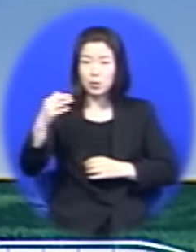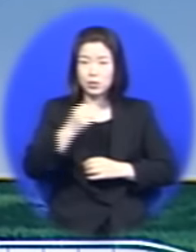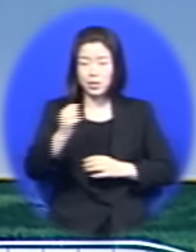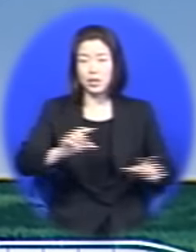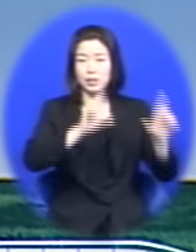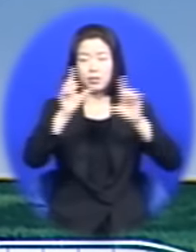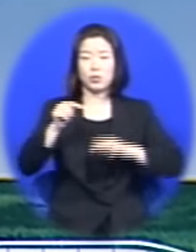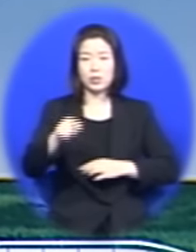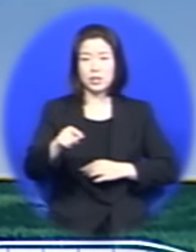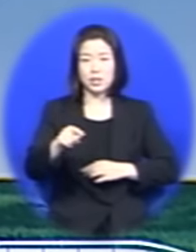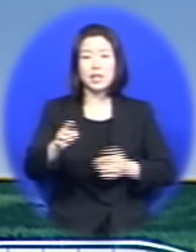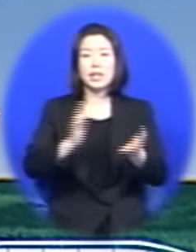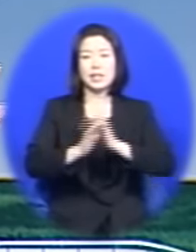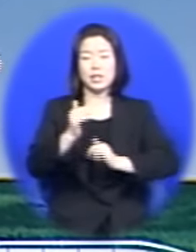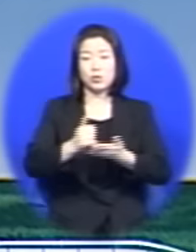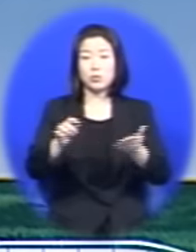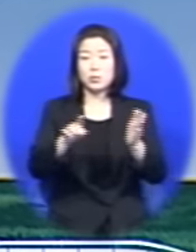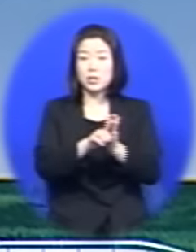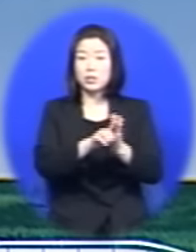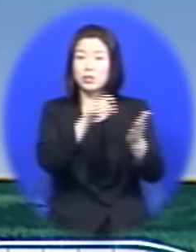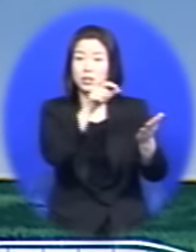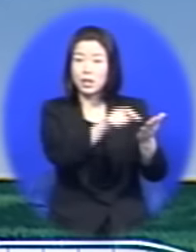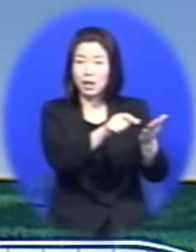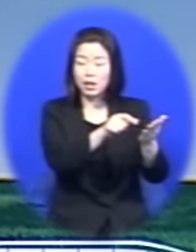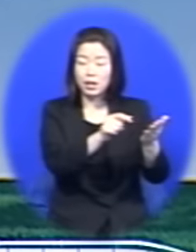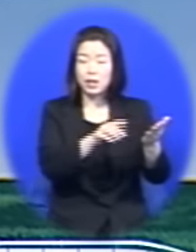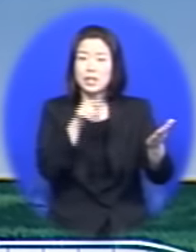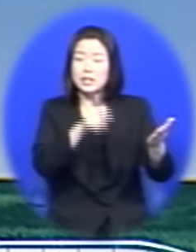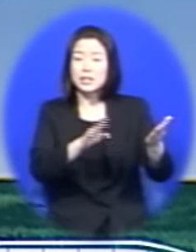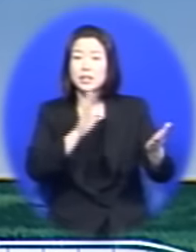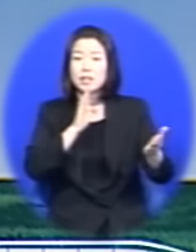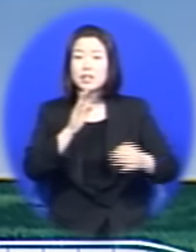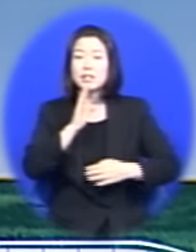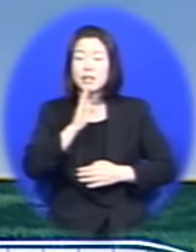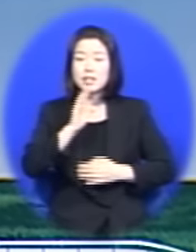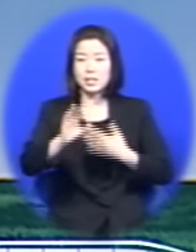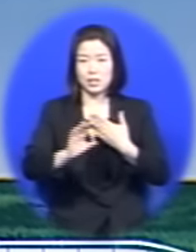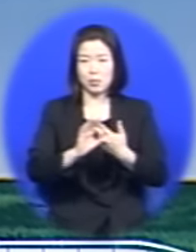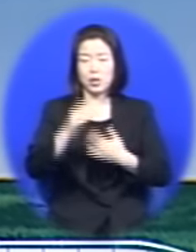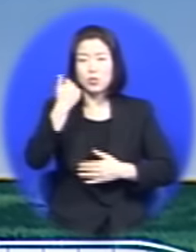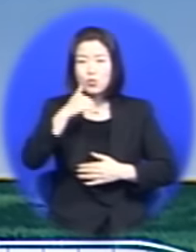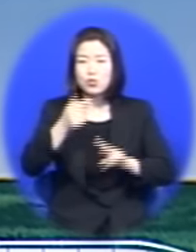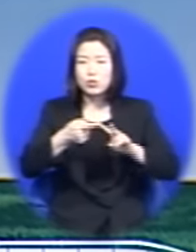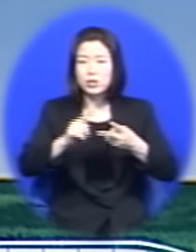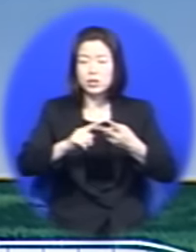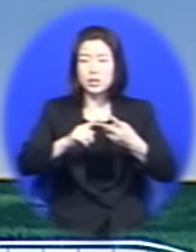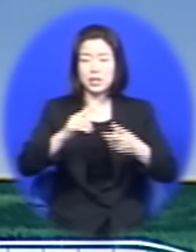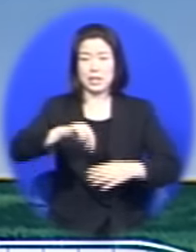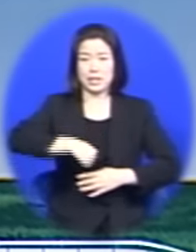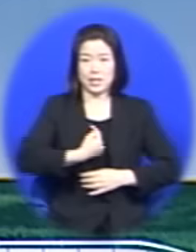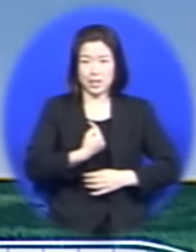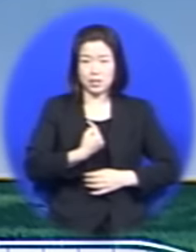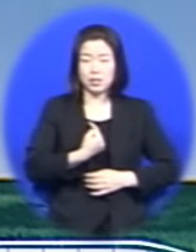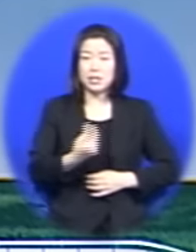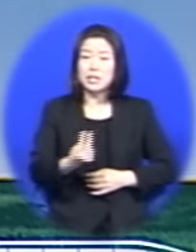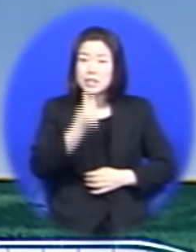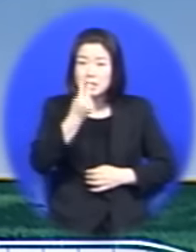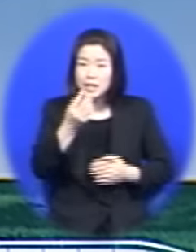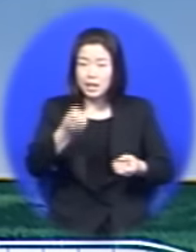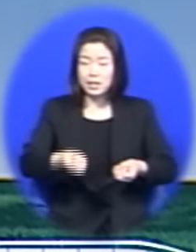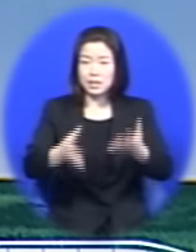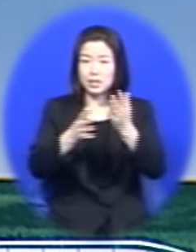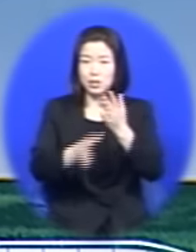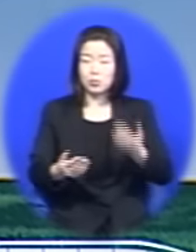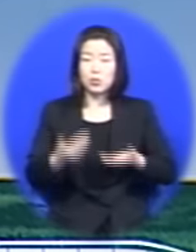예수 믿는 것이다. 그게 사실이라면 누구든지 자기 자신을 하나님께 산 제물로 바치는 삶을